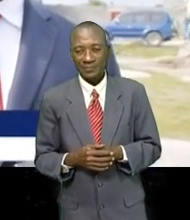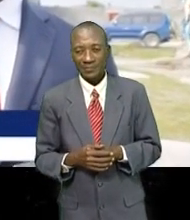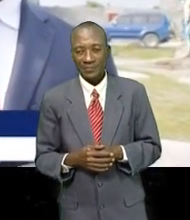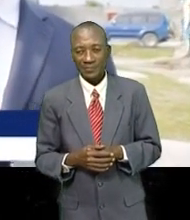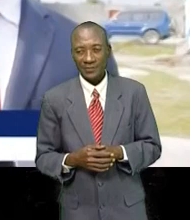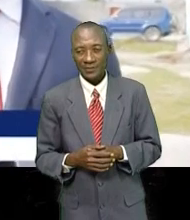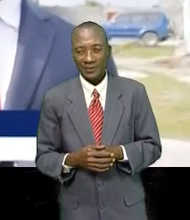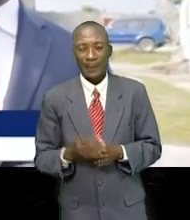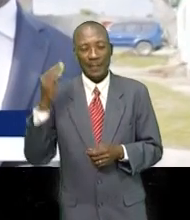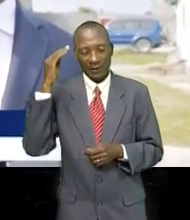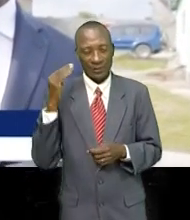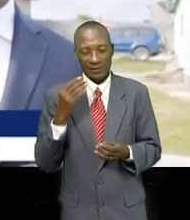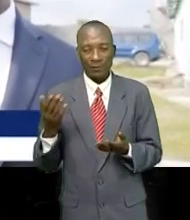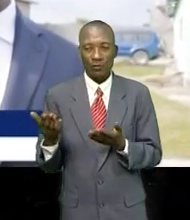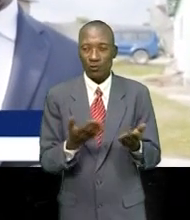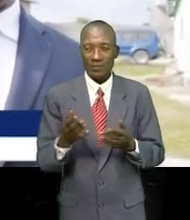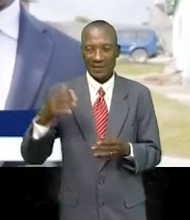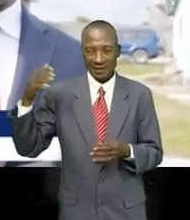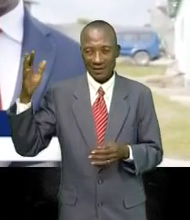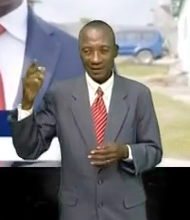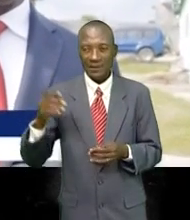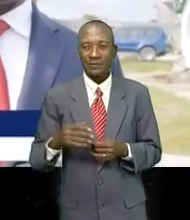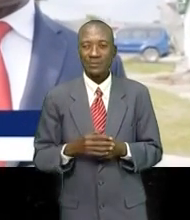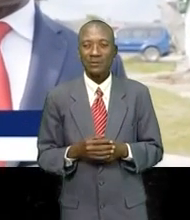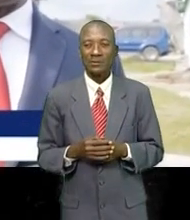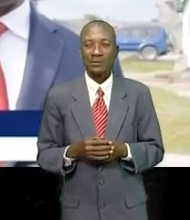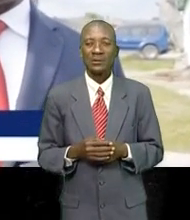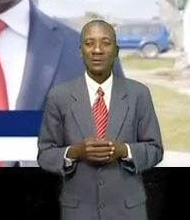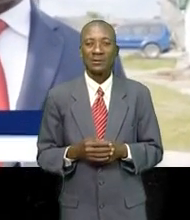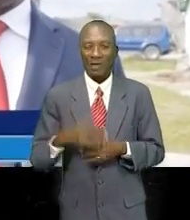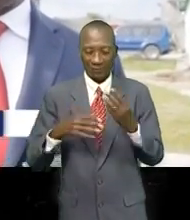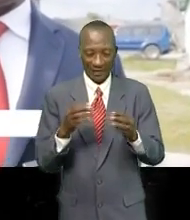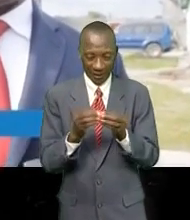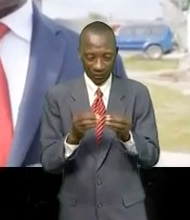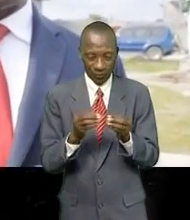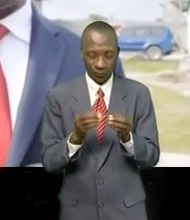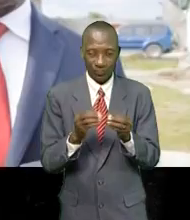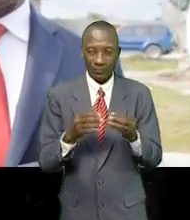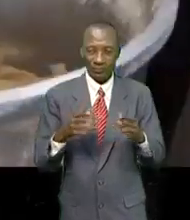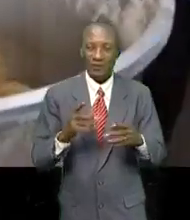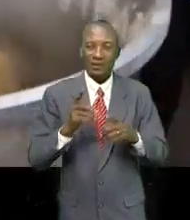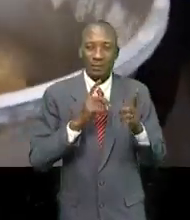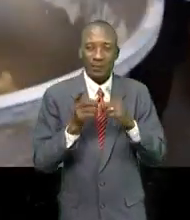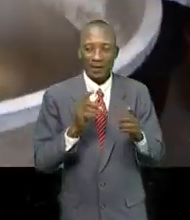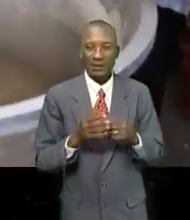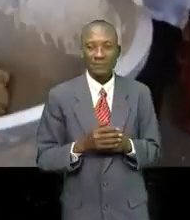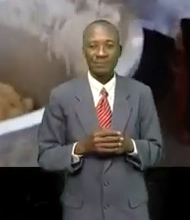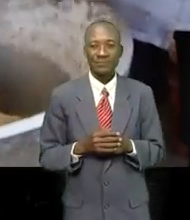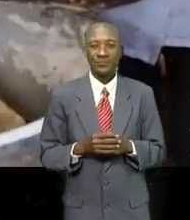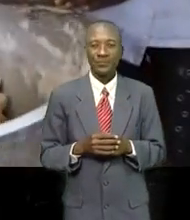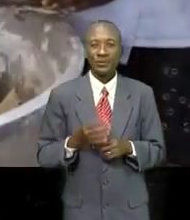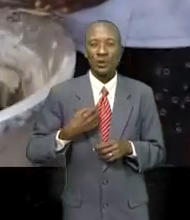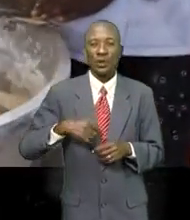africain des produits d'origine congolaise. Nous sommes aussi réadmis à la préférence commerciale américaine, la